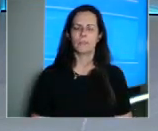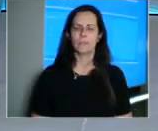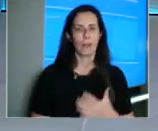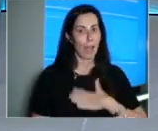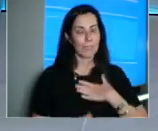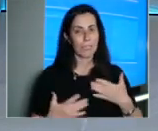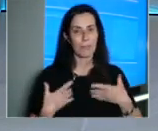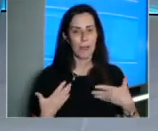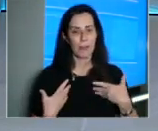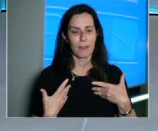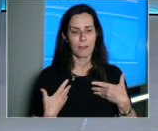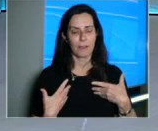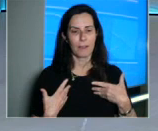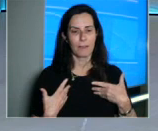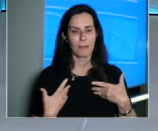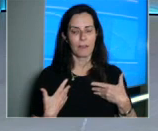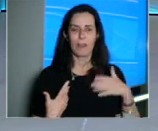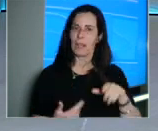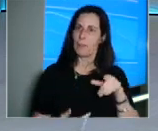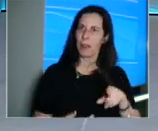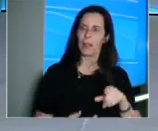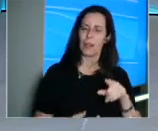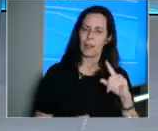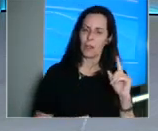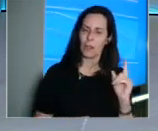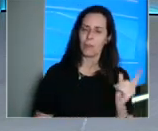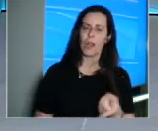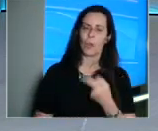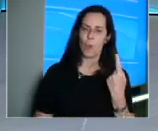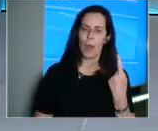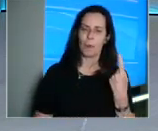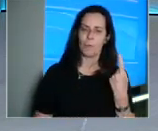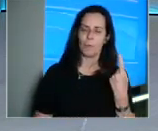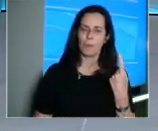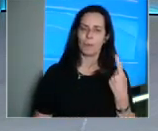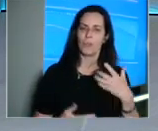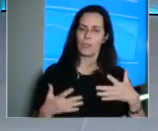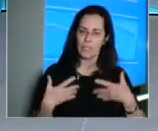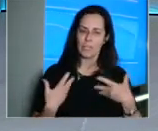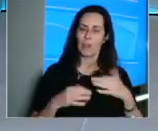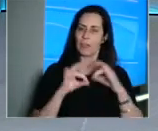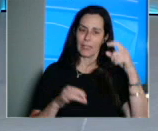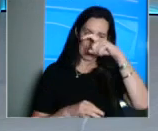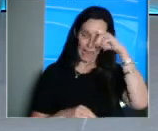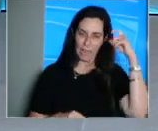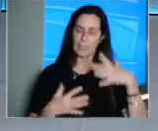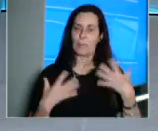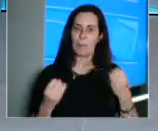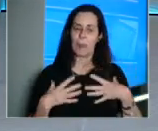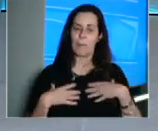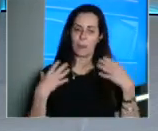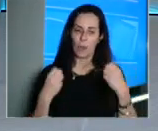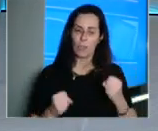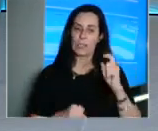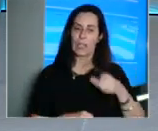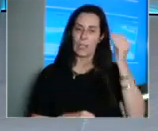וצעדו. בהחלט, גם לך ולכולם, שנרווח ונצעד, שנתחיל את הקיץ הזה באמת בבריאות.